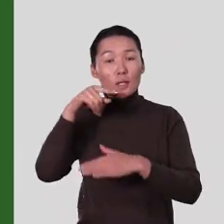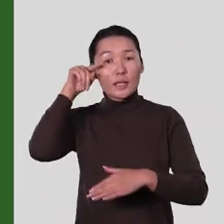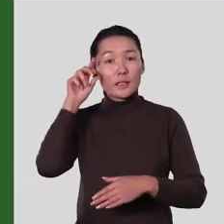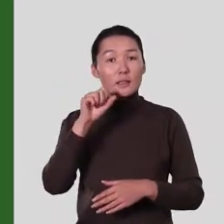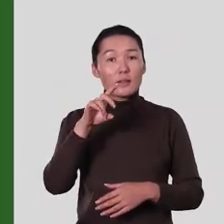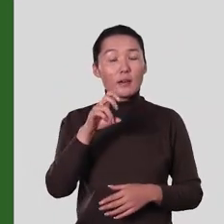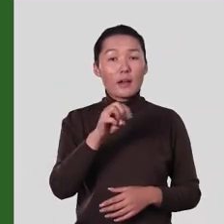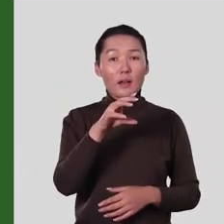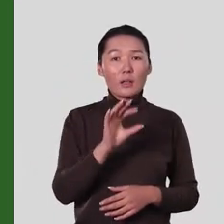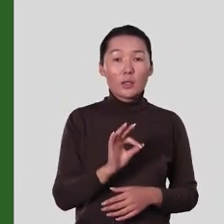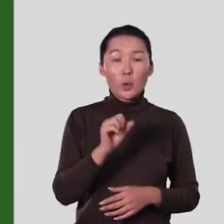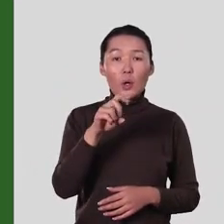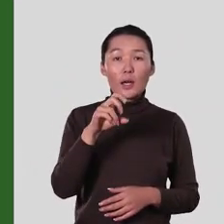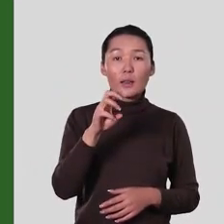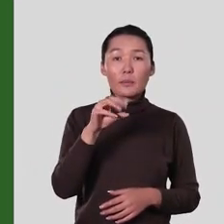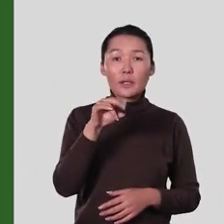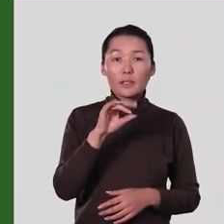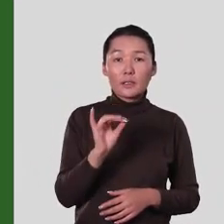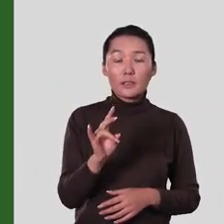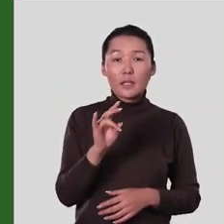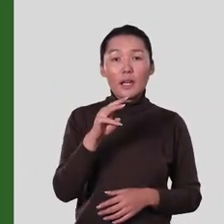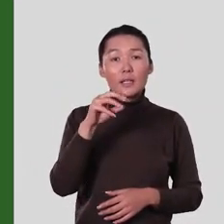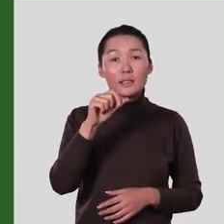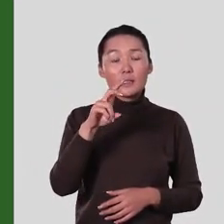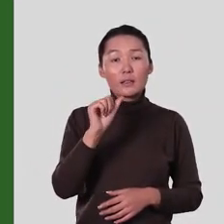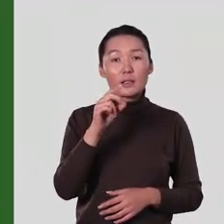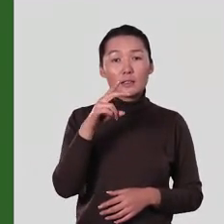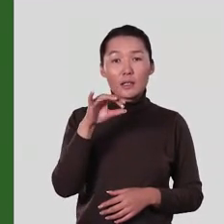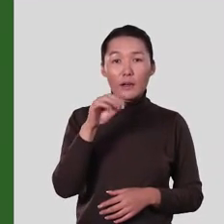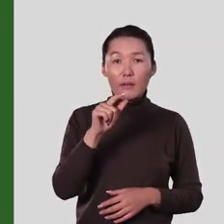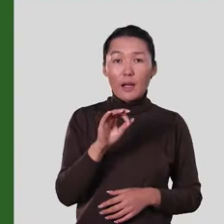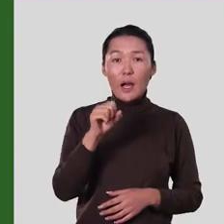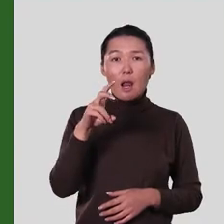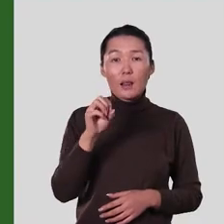Исыката, Аламедин и Таласского Алатау.